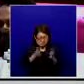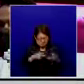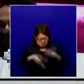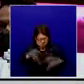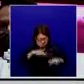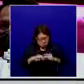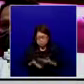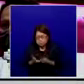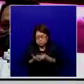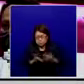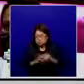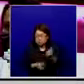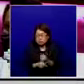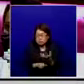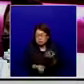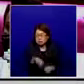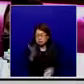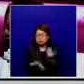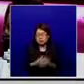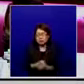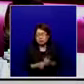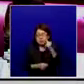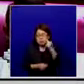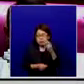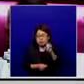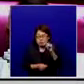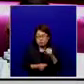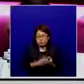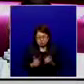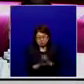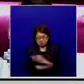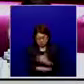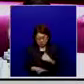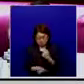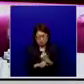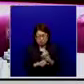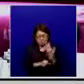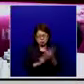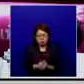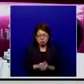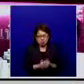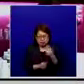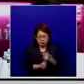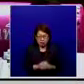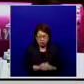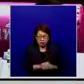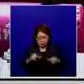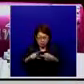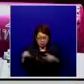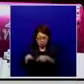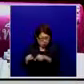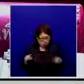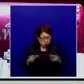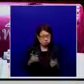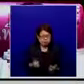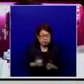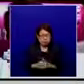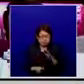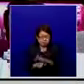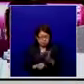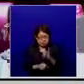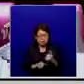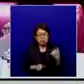รก็ได้ปาเข้าไป40กว่าวันชาตินี้มันทำก่อนเห็นไหมครับยังไม่พอนะครับภารกิจบ